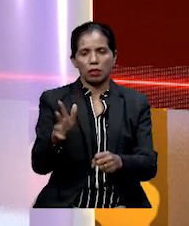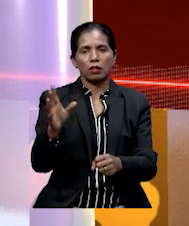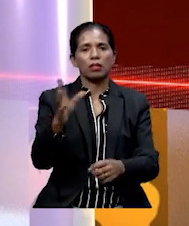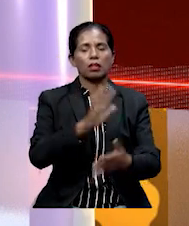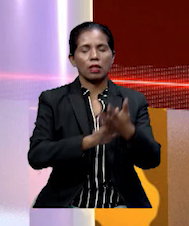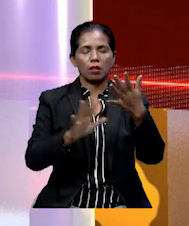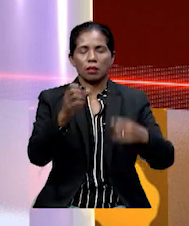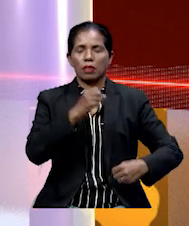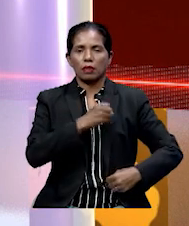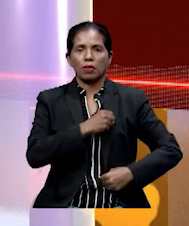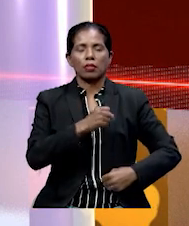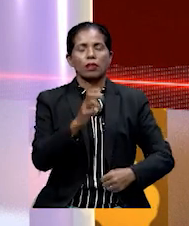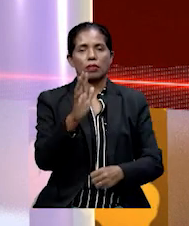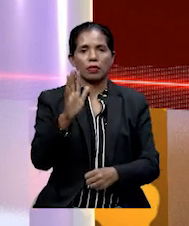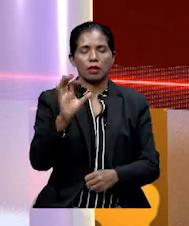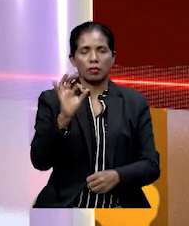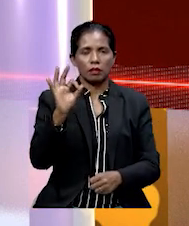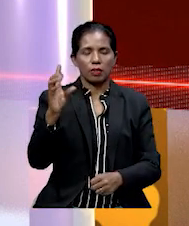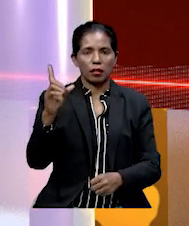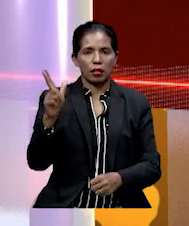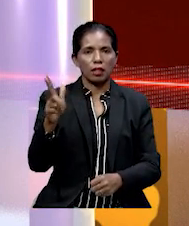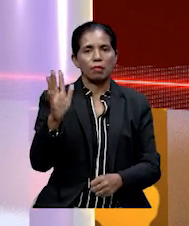Valentil badala hat nulu resin walu.